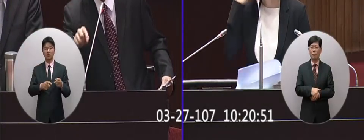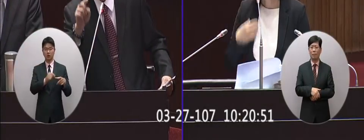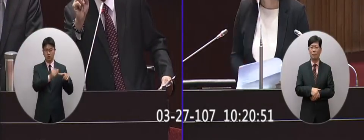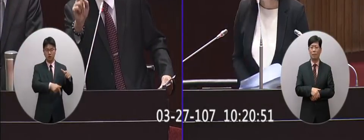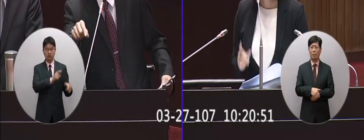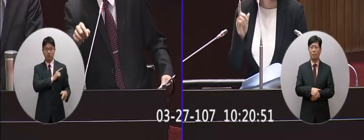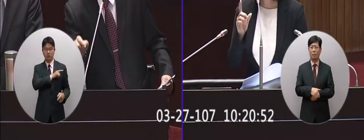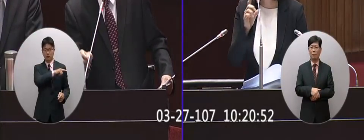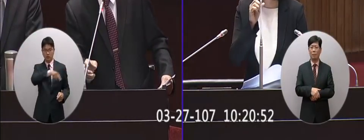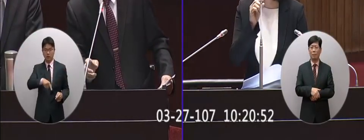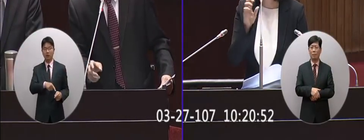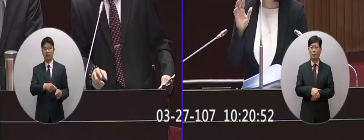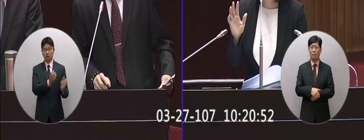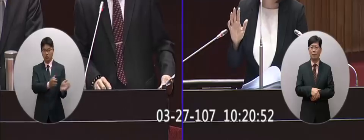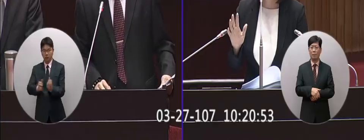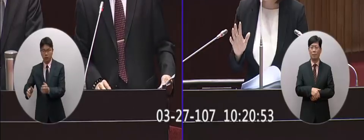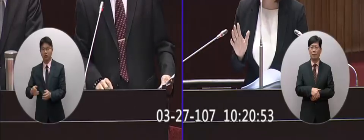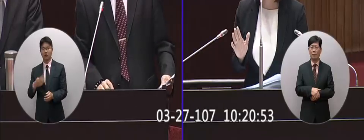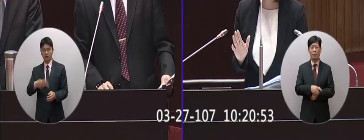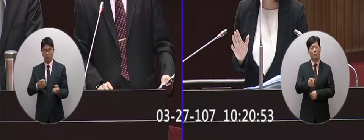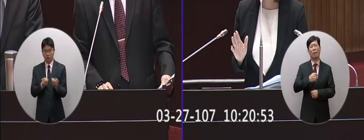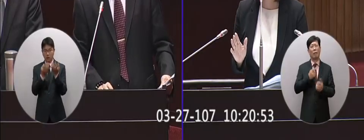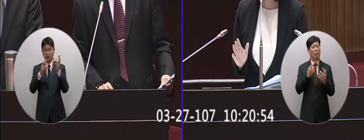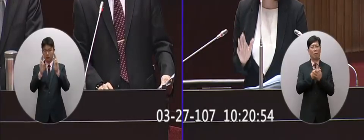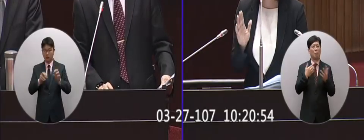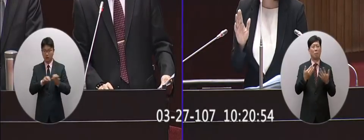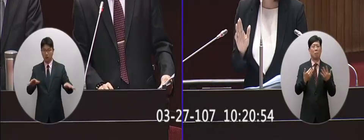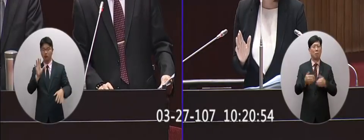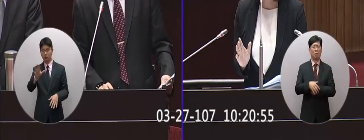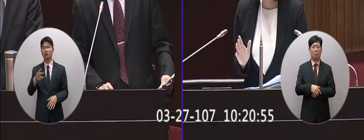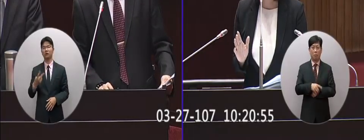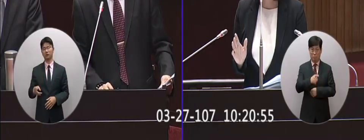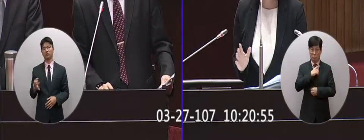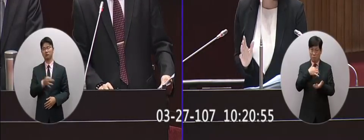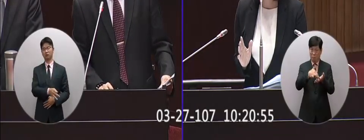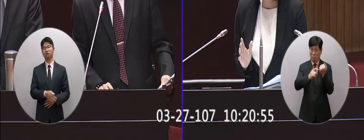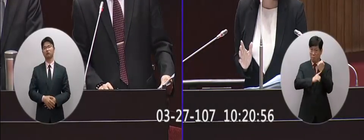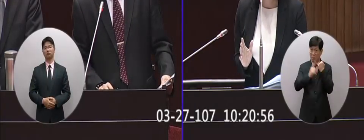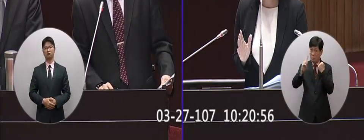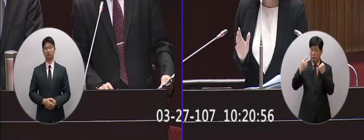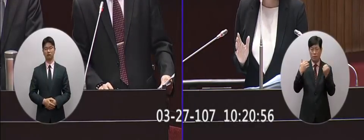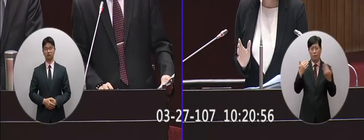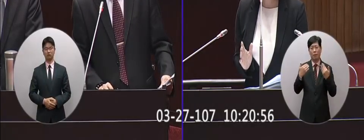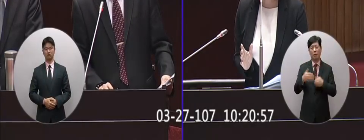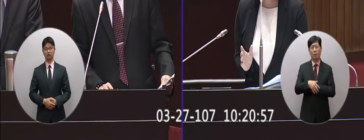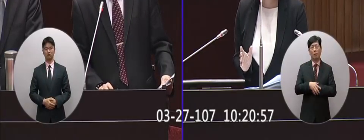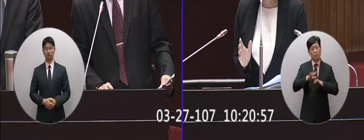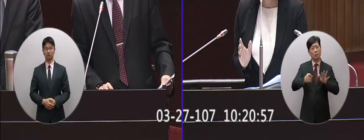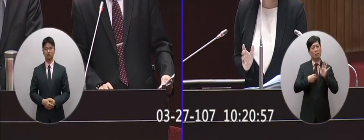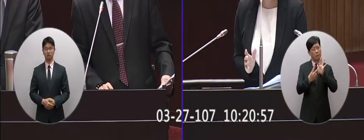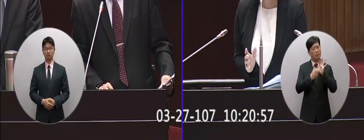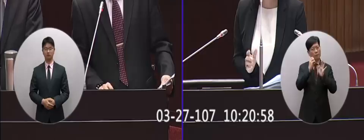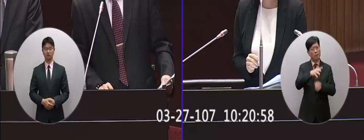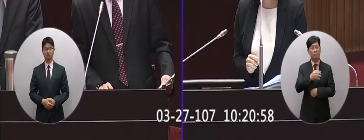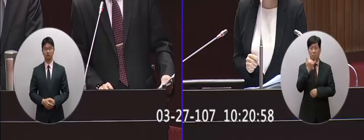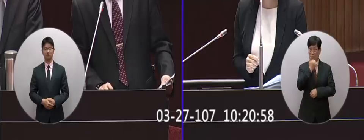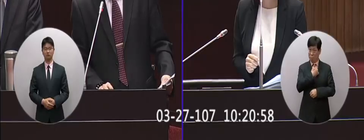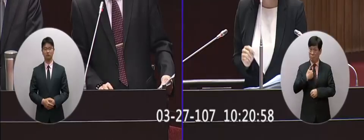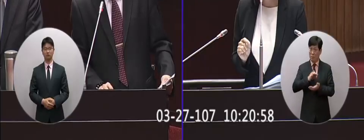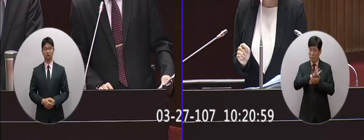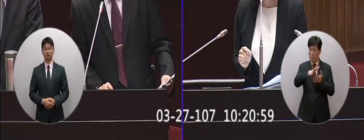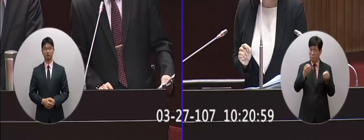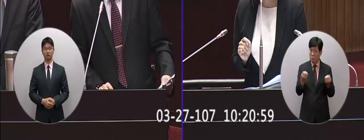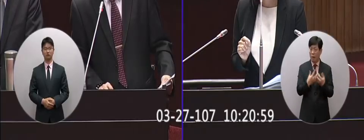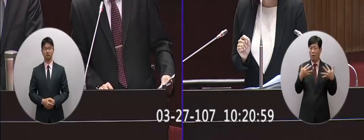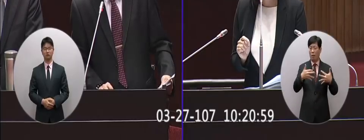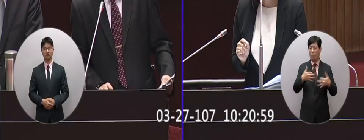盖了有发电， 那个大家都很清楚，都知道他的算法。我们现在要讲的是他可能发生的问